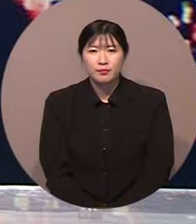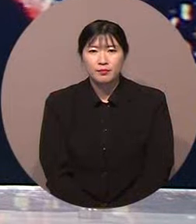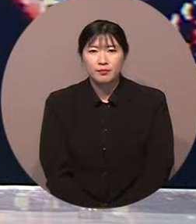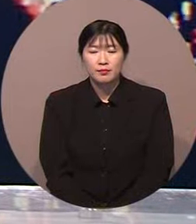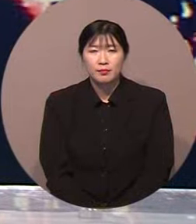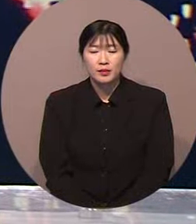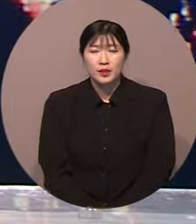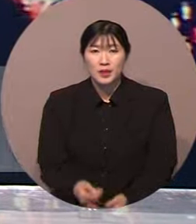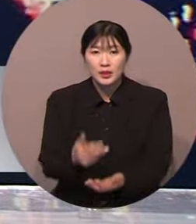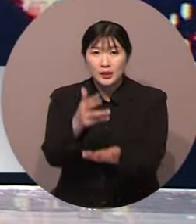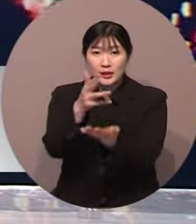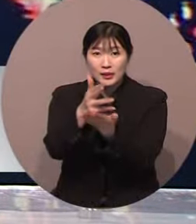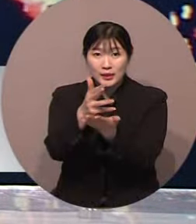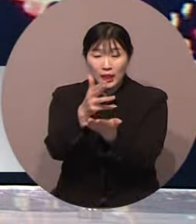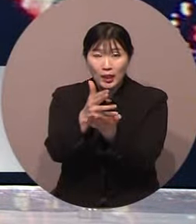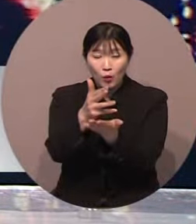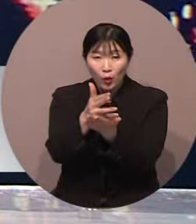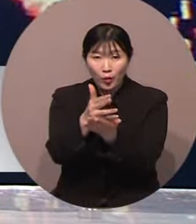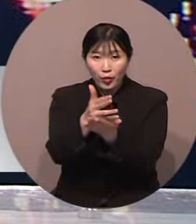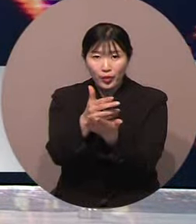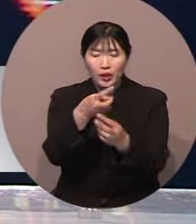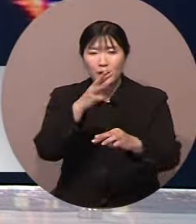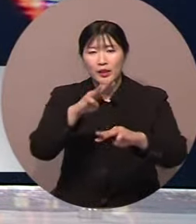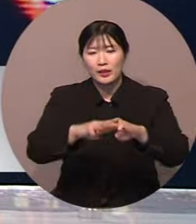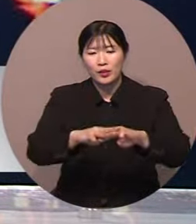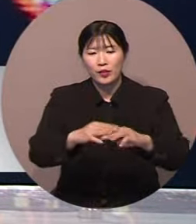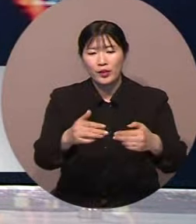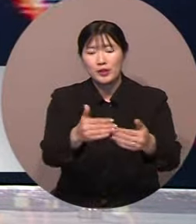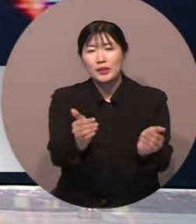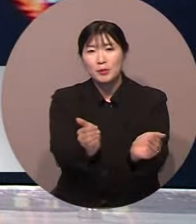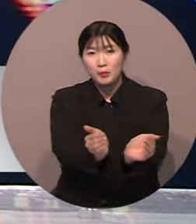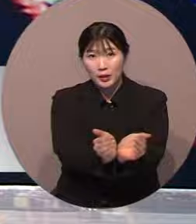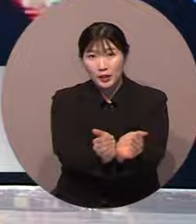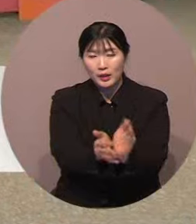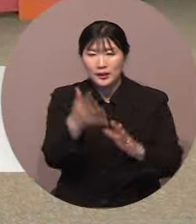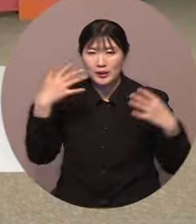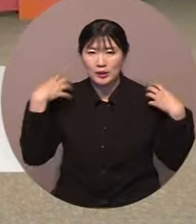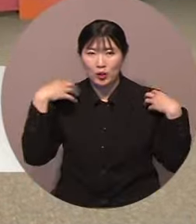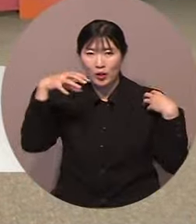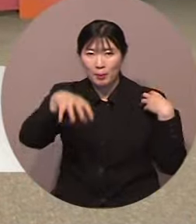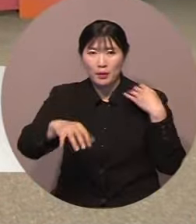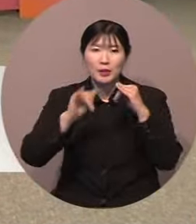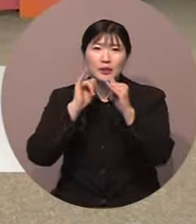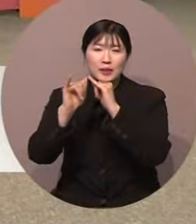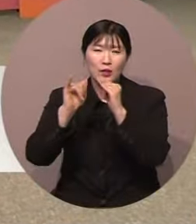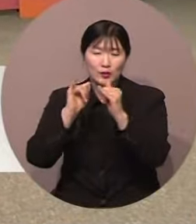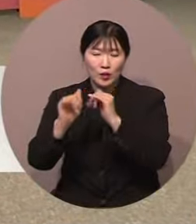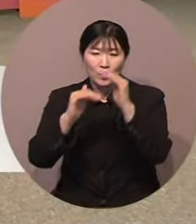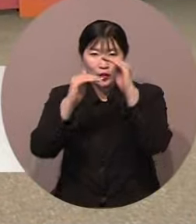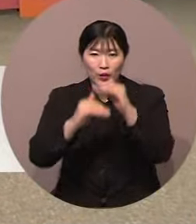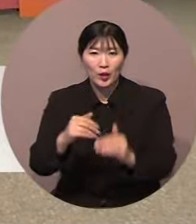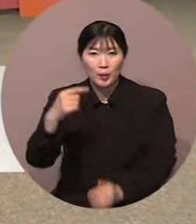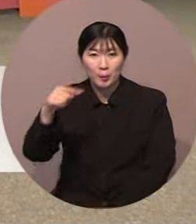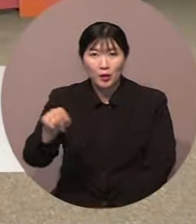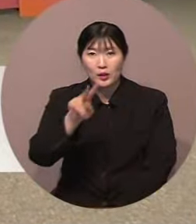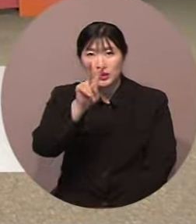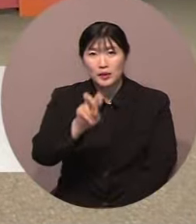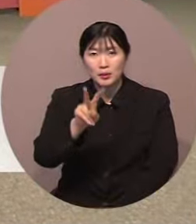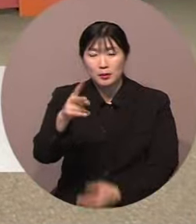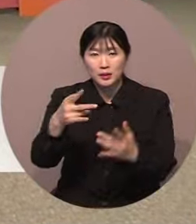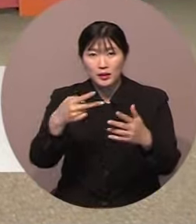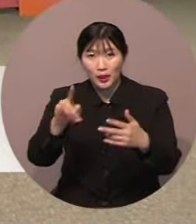12구 이태원 참사 대전지역 회의가 오늘 대전역 앞에서 기자 회견을 열어 제 22대 국회가 이태원 참사의